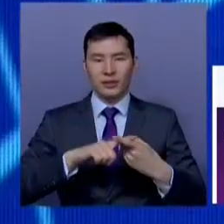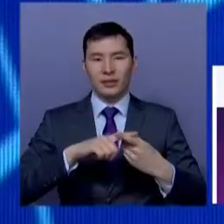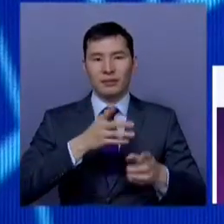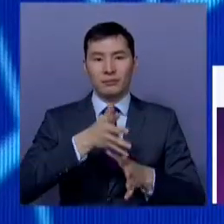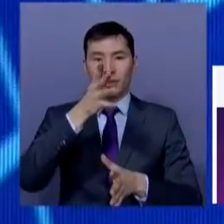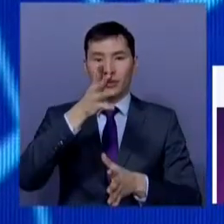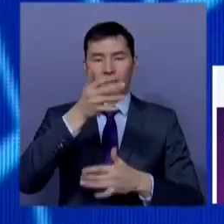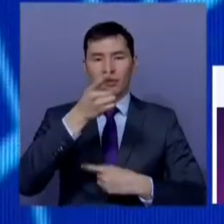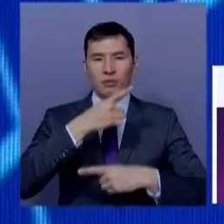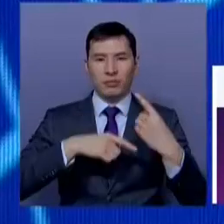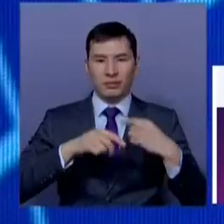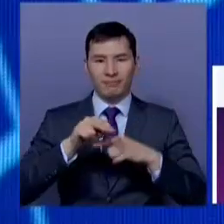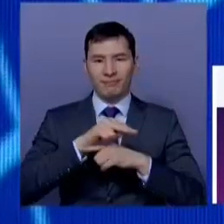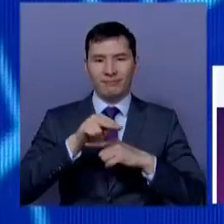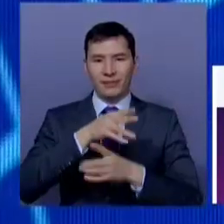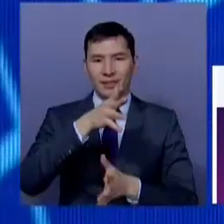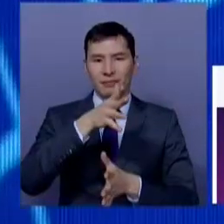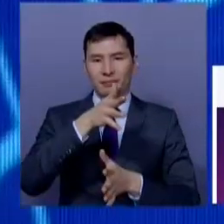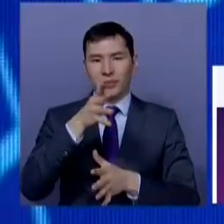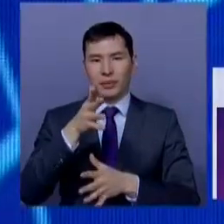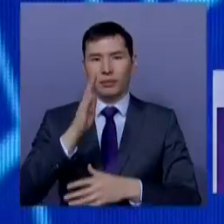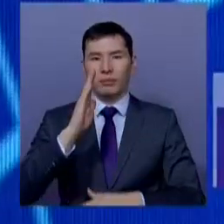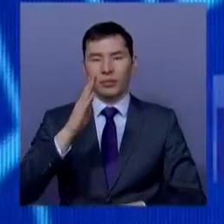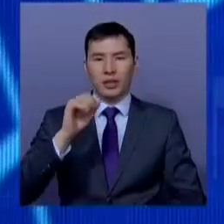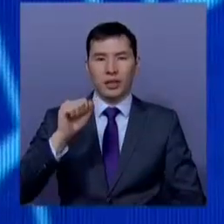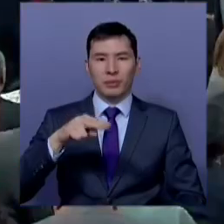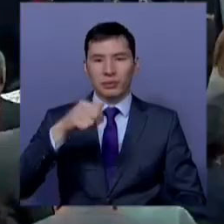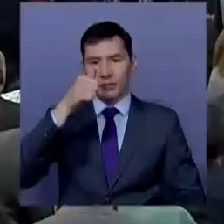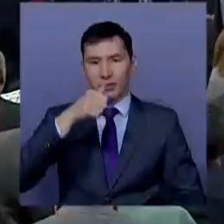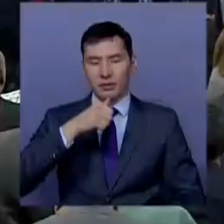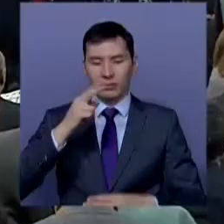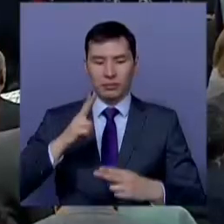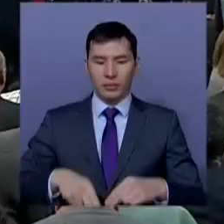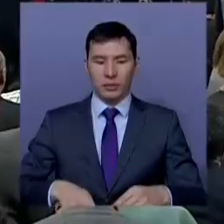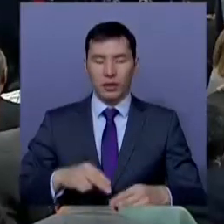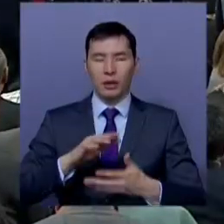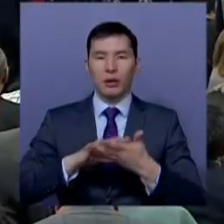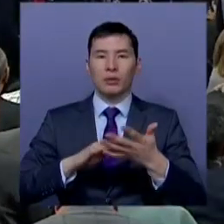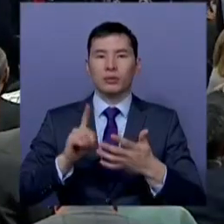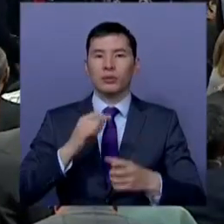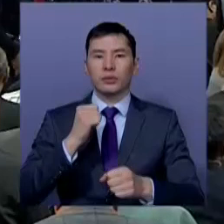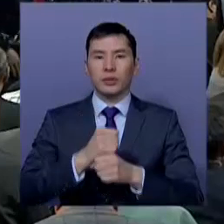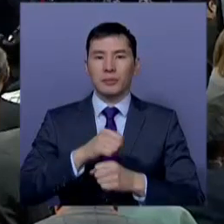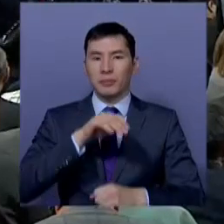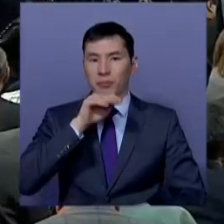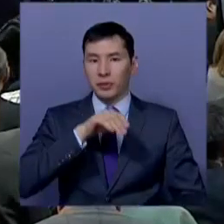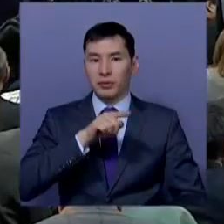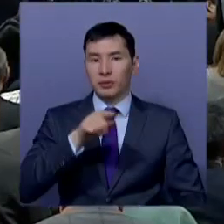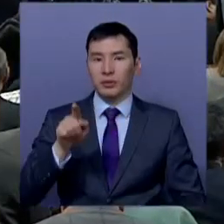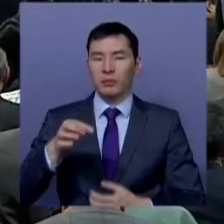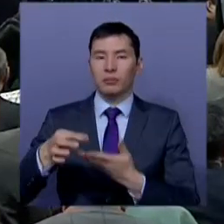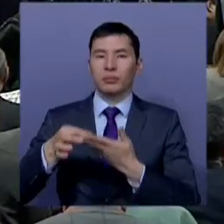Осы апрель-май айларында жұмыс негізінен бітеді. Ары қарай не істейміз енді? Мамандардың толық айтуы,